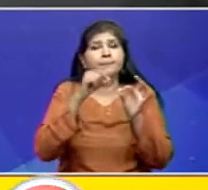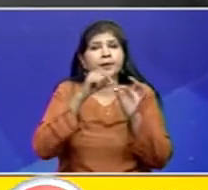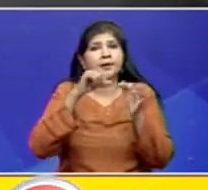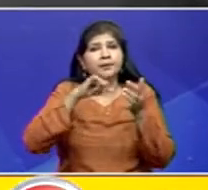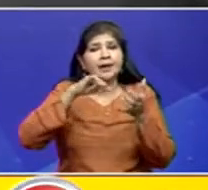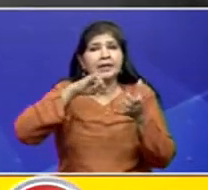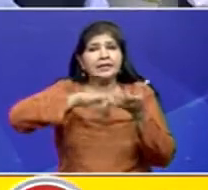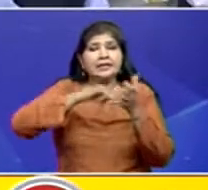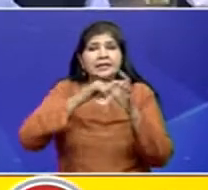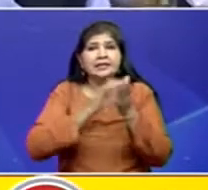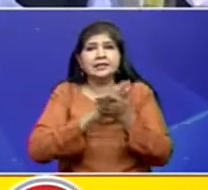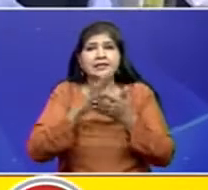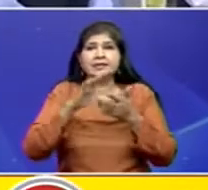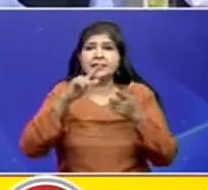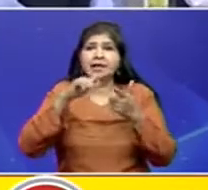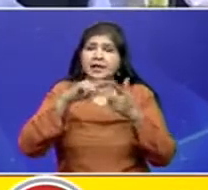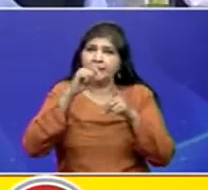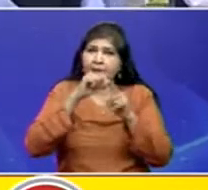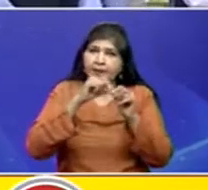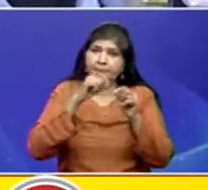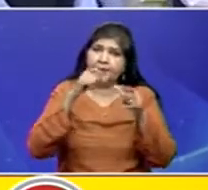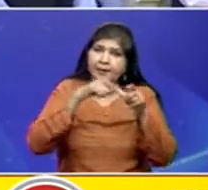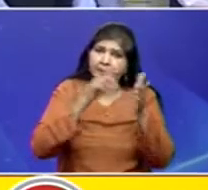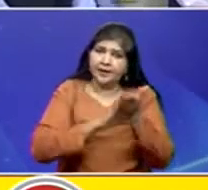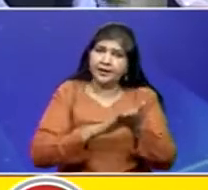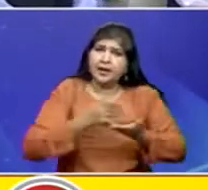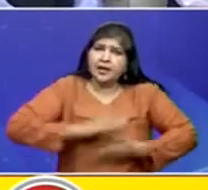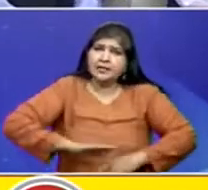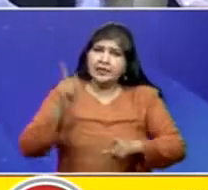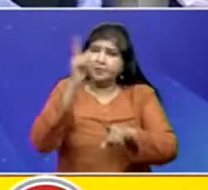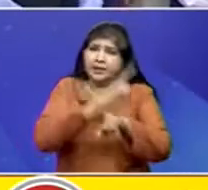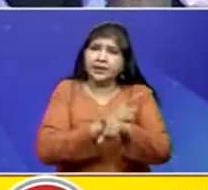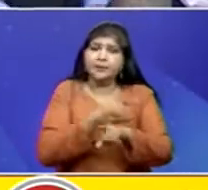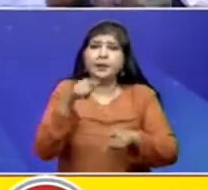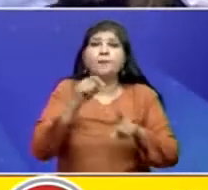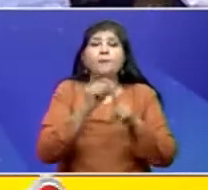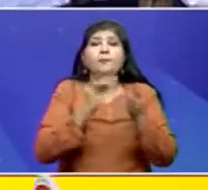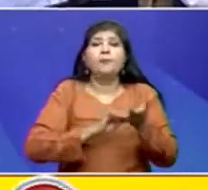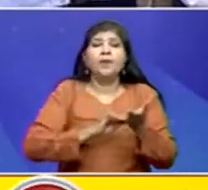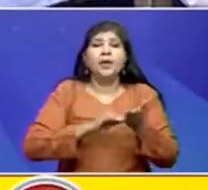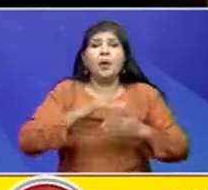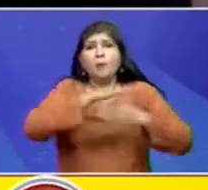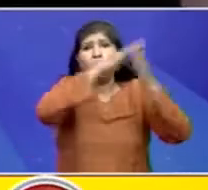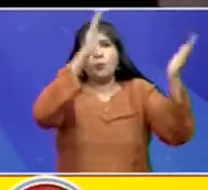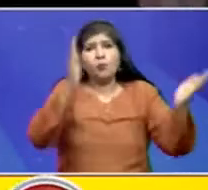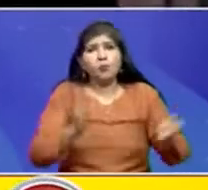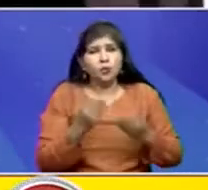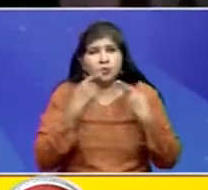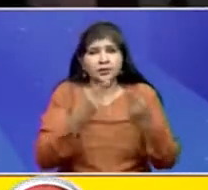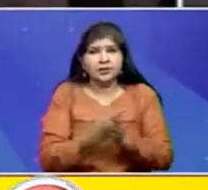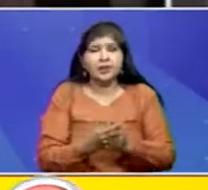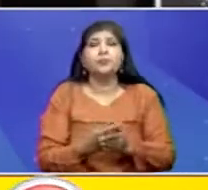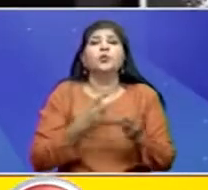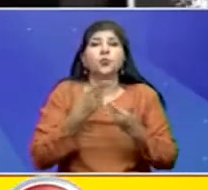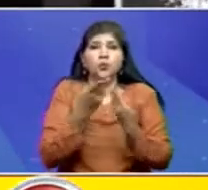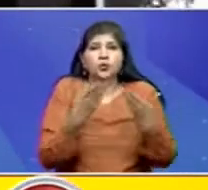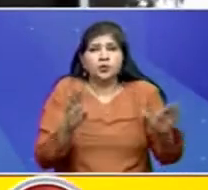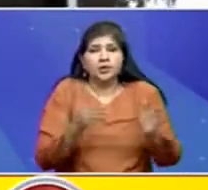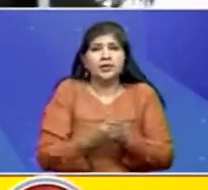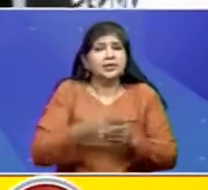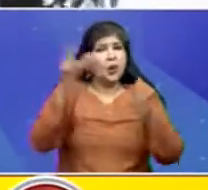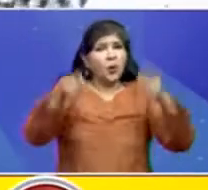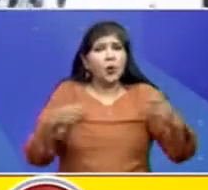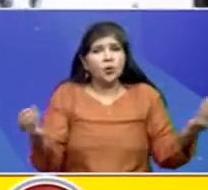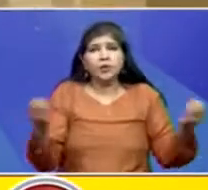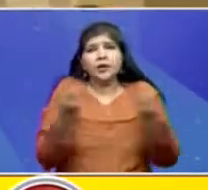जन्मजेंती पर प्रधान मंत्री संगरहा लेका लोकार्पन हुआ है इसे देश के नागरिकों के लिए खोल दिया